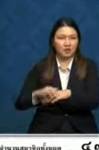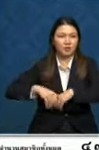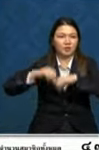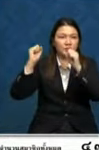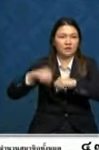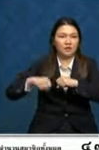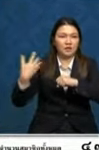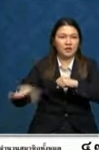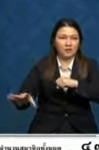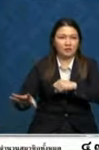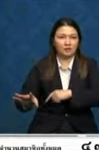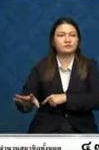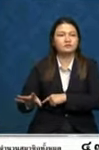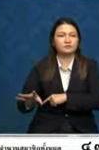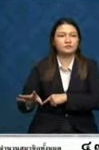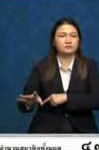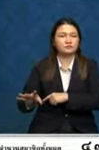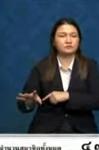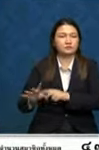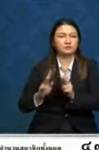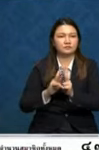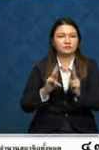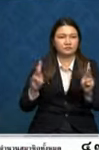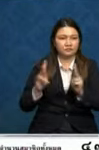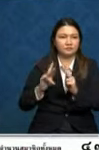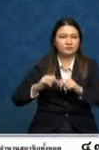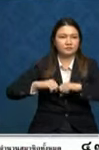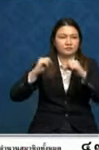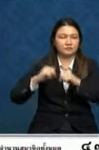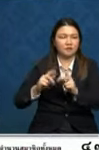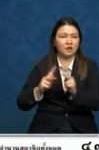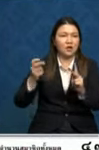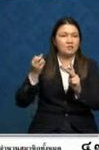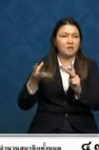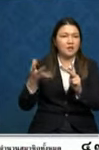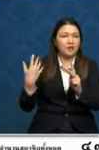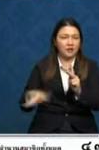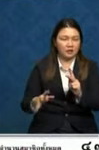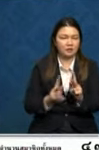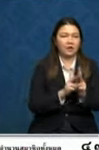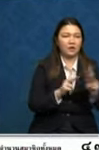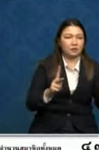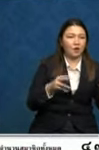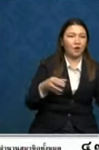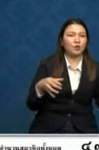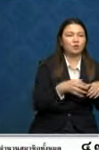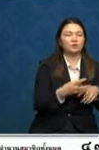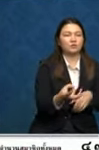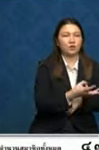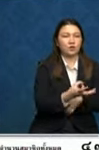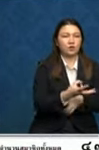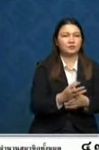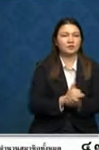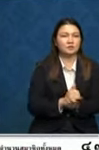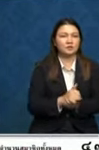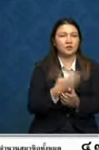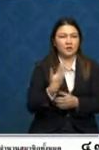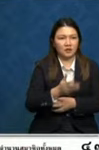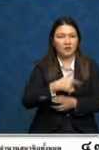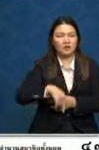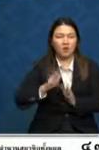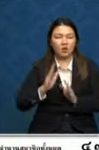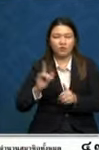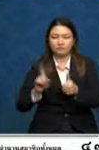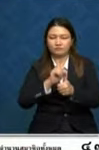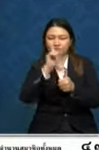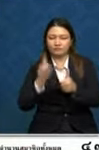แล้วในชั้นกรรมาธิการเนี่ยมันมีกรรมการเสียงข้างมากกับกรรมาธิการเสียงข้างน้อยแล้วก็มีผู้สงวนคำแปรย